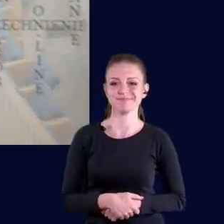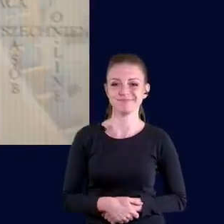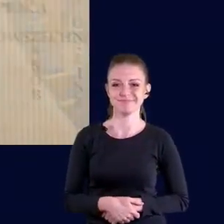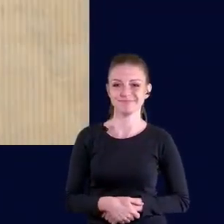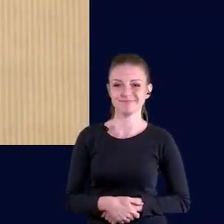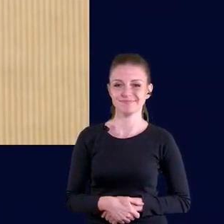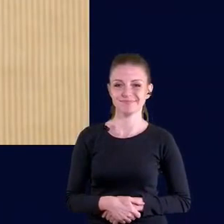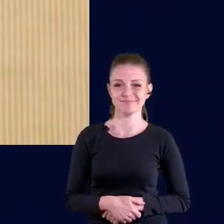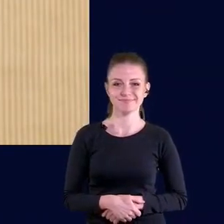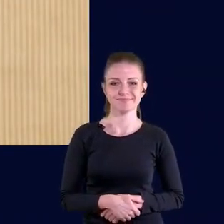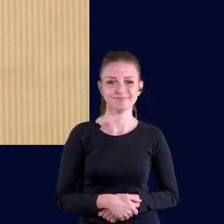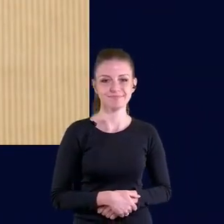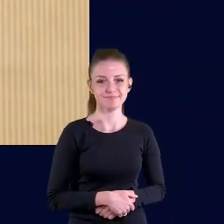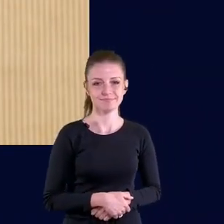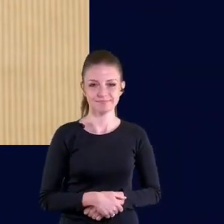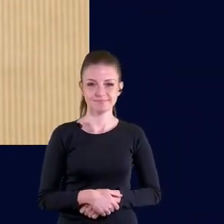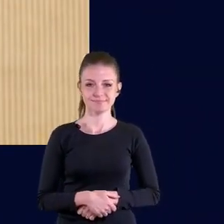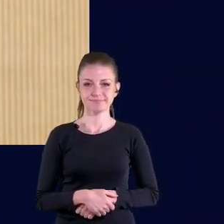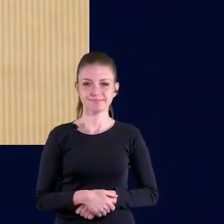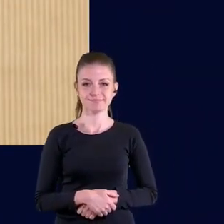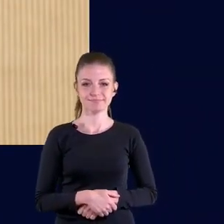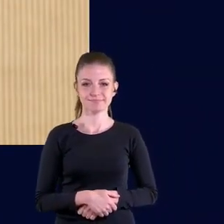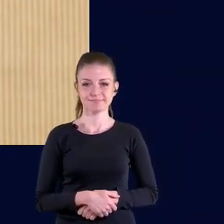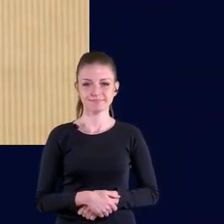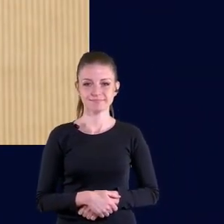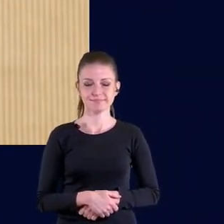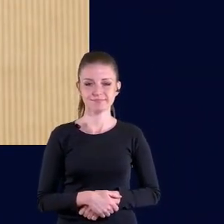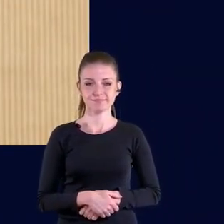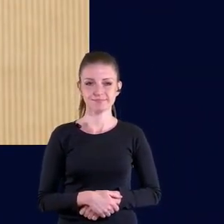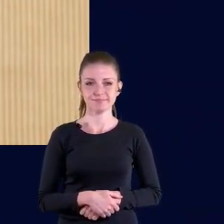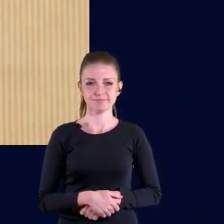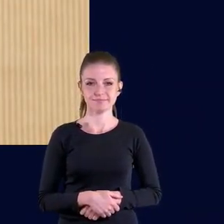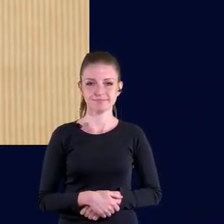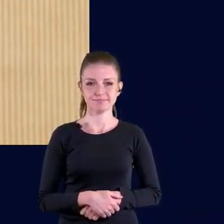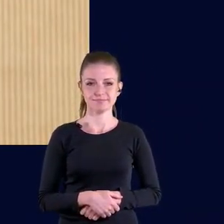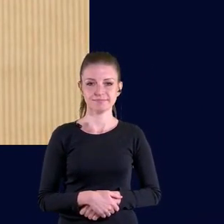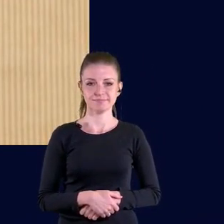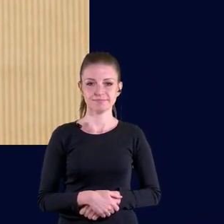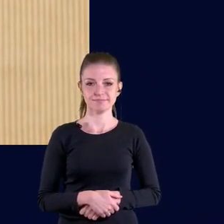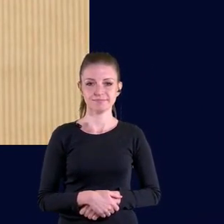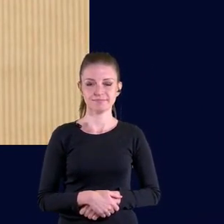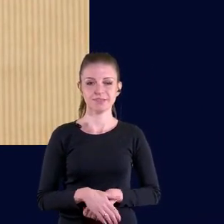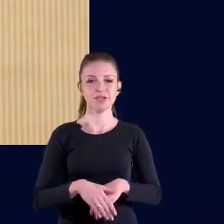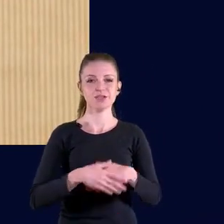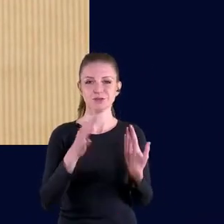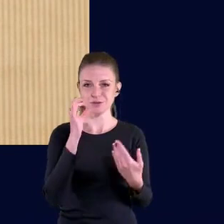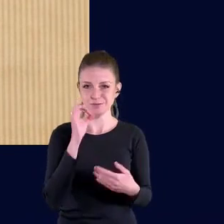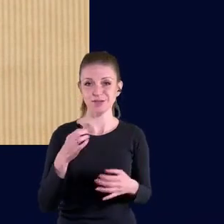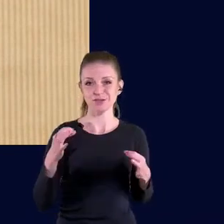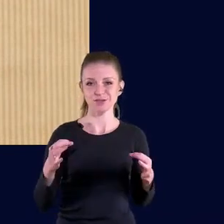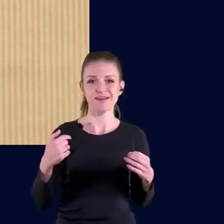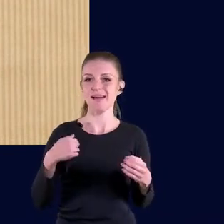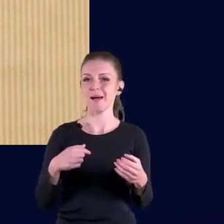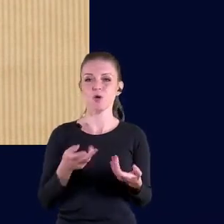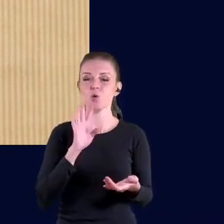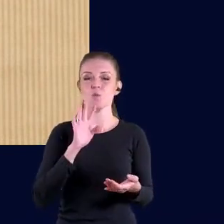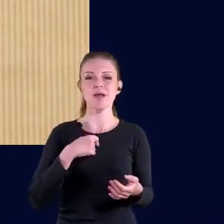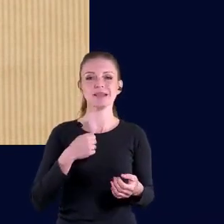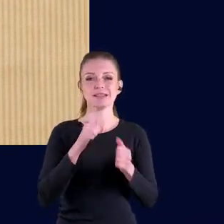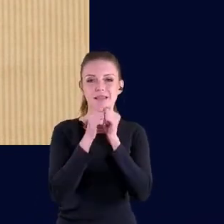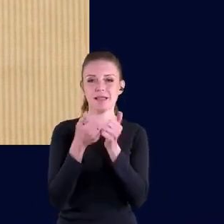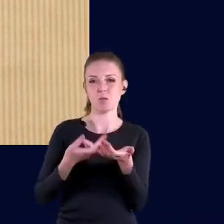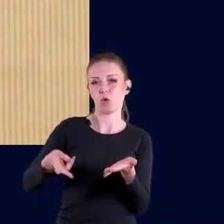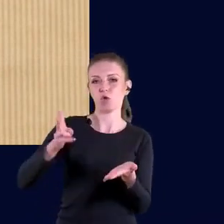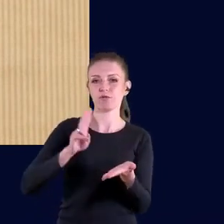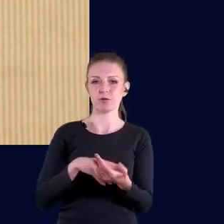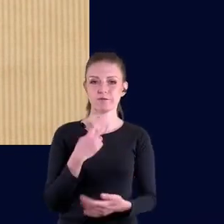Dzień dobry państwu Cześć dzisiaj występuję tutaj przed państwem w podwójnej roli przede wszystkim